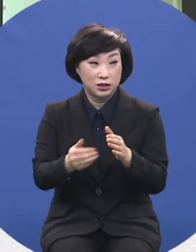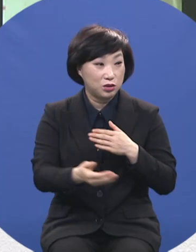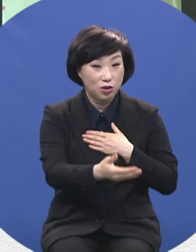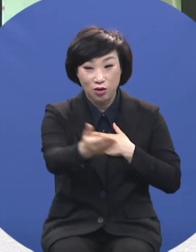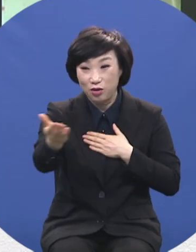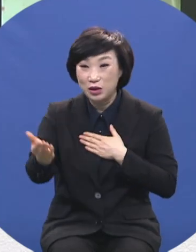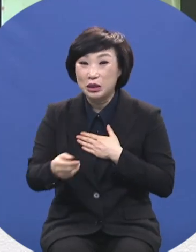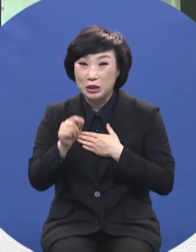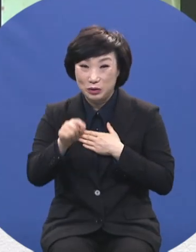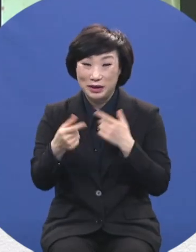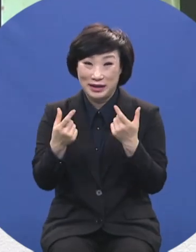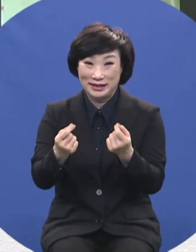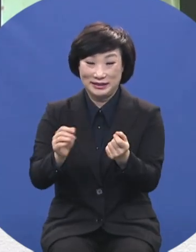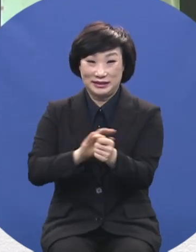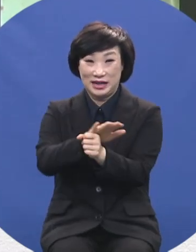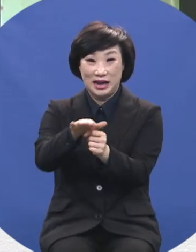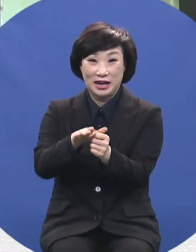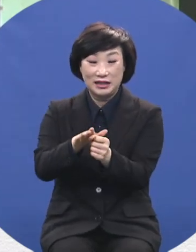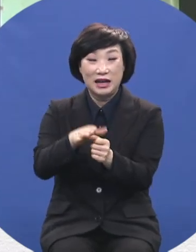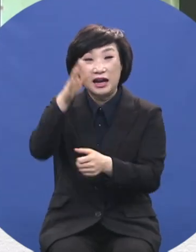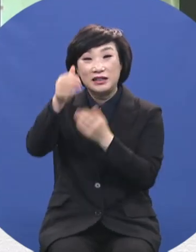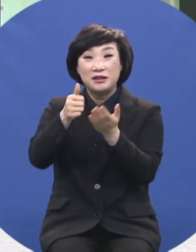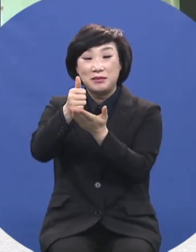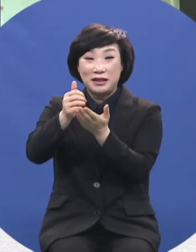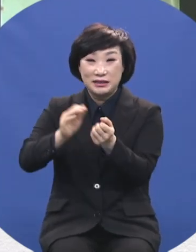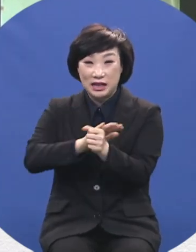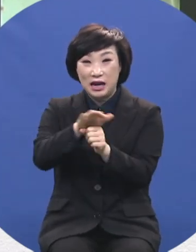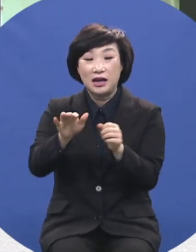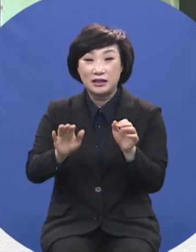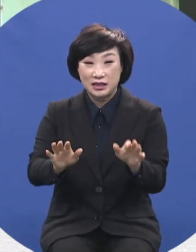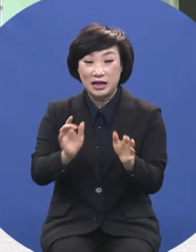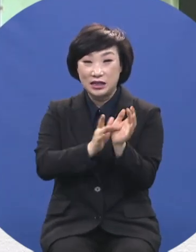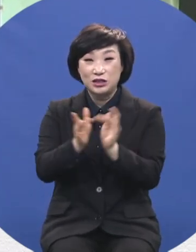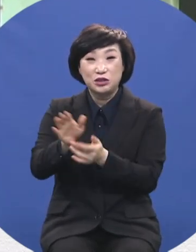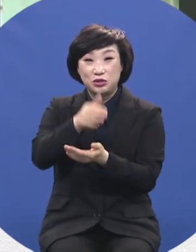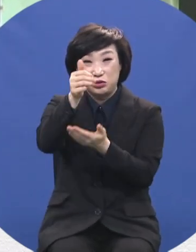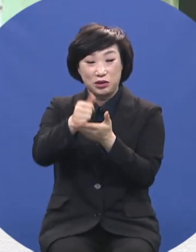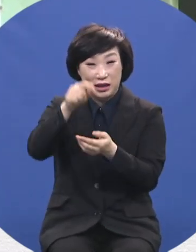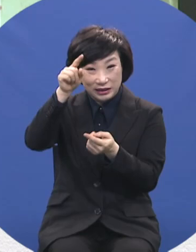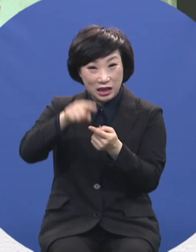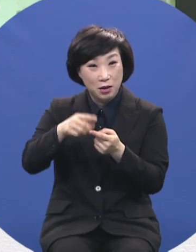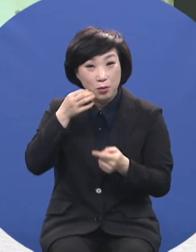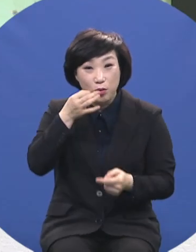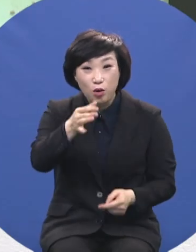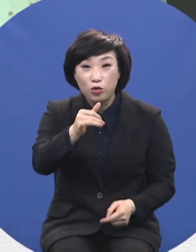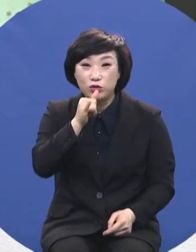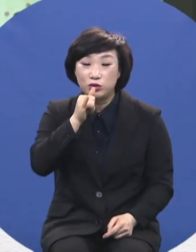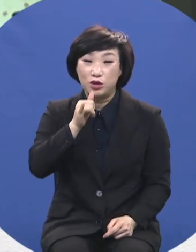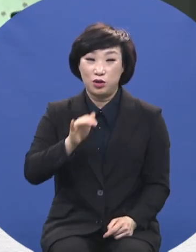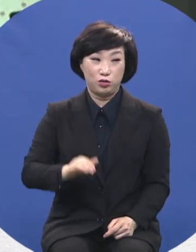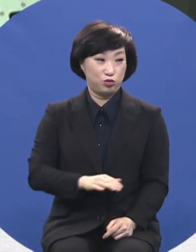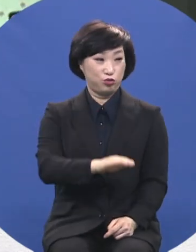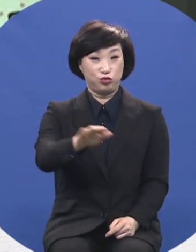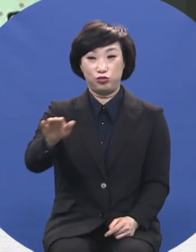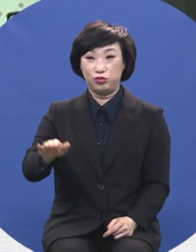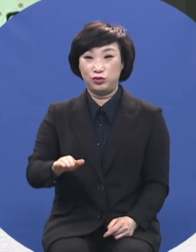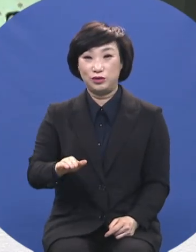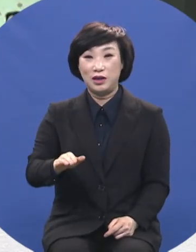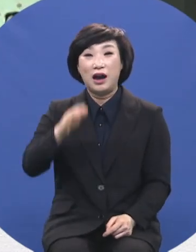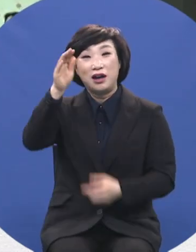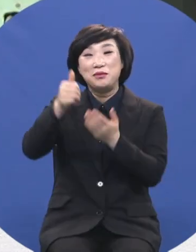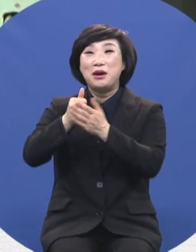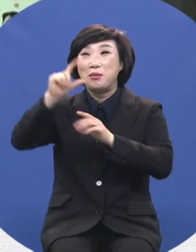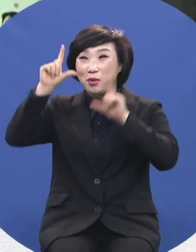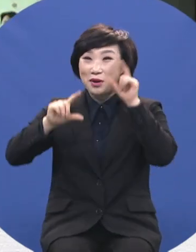너희를 이렇게 사랑한다고는 하나님의 사랑을 예수 그리스도로 그대로 보여주는데, 우리는 형상의